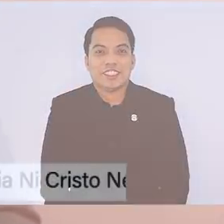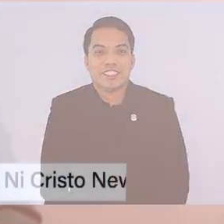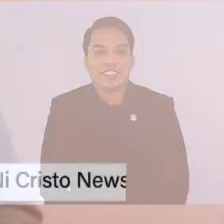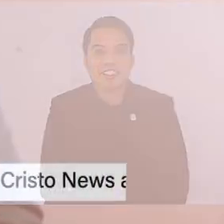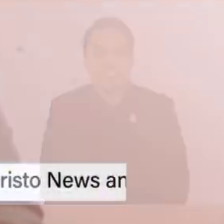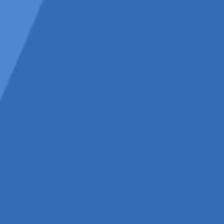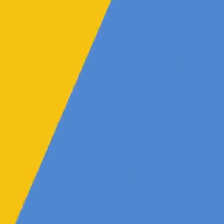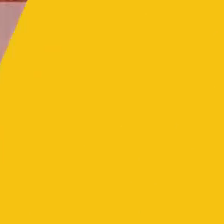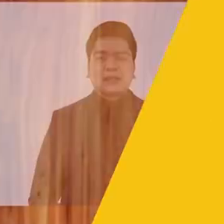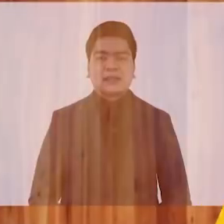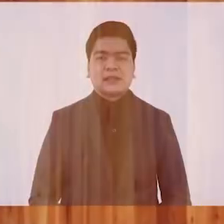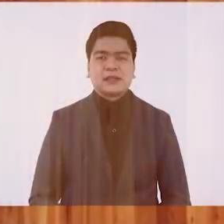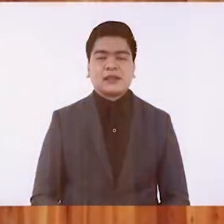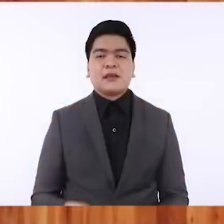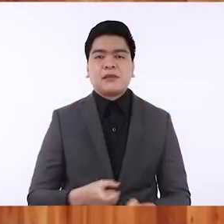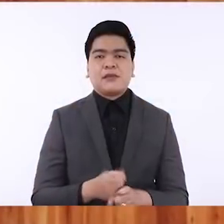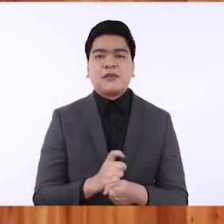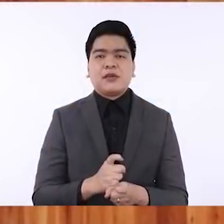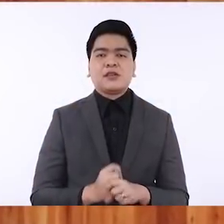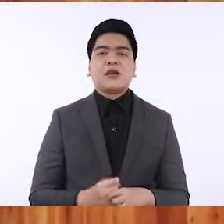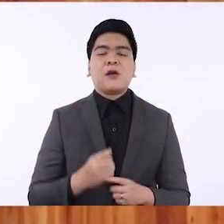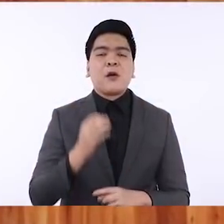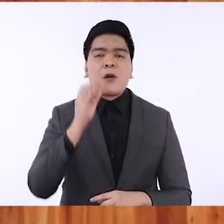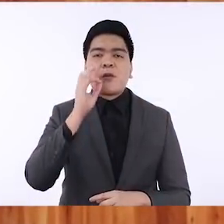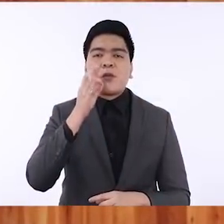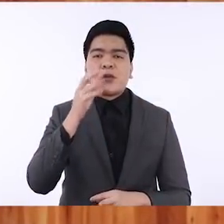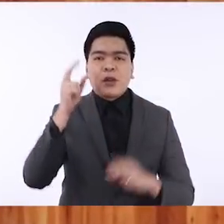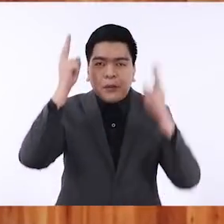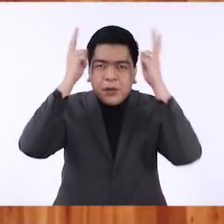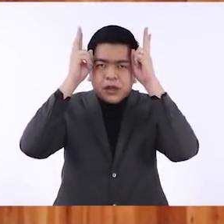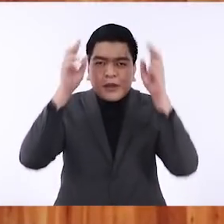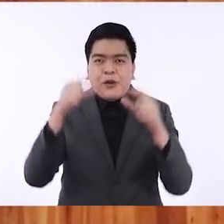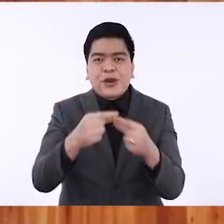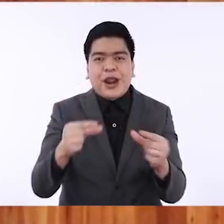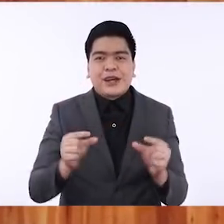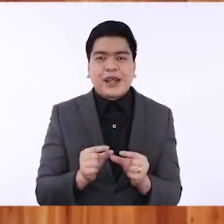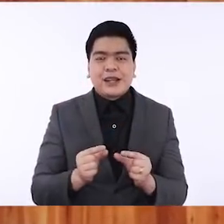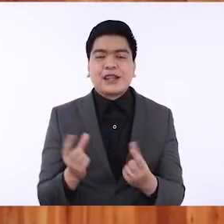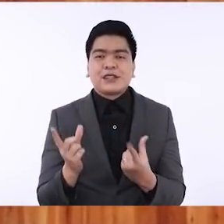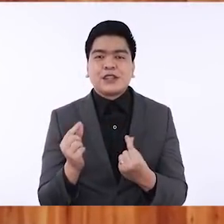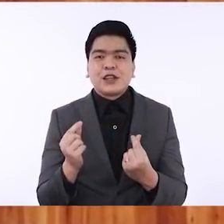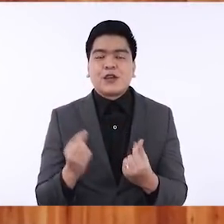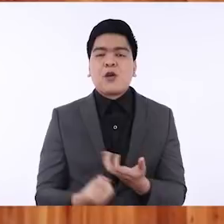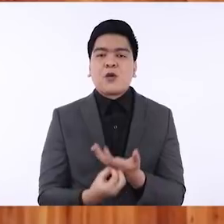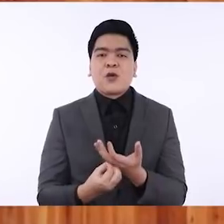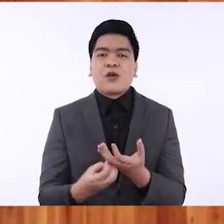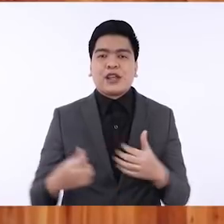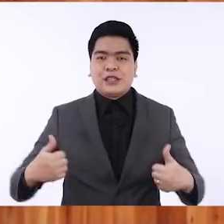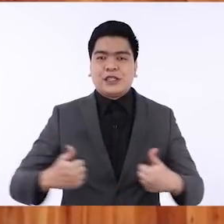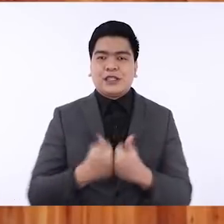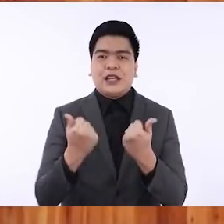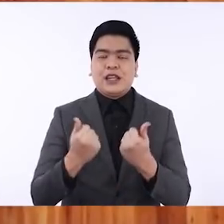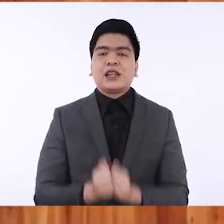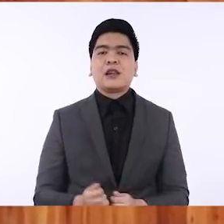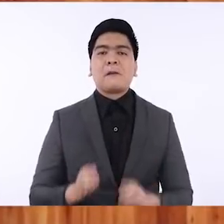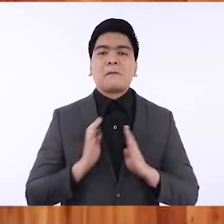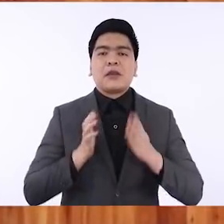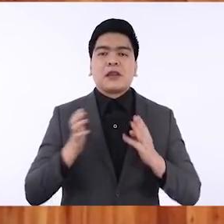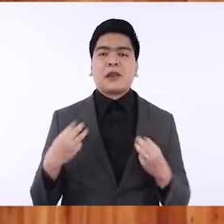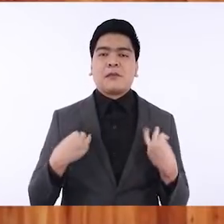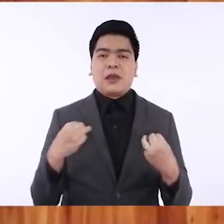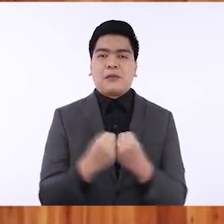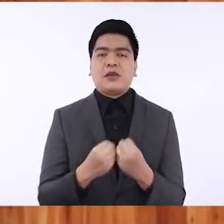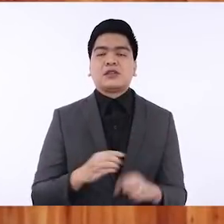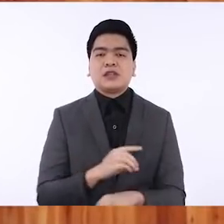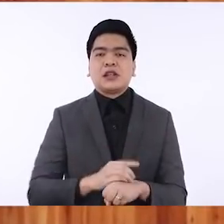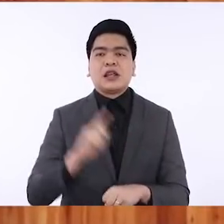Network. Mula sa mga bunga ng kanilang gulayan sa bakuran, nagsagawa ng cooking challenge ang kapisan ng binhi